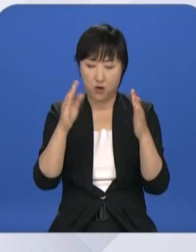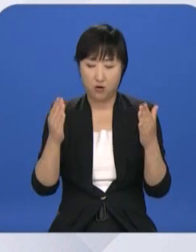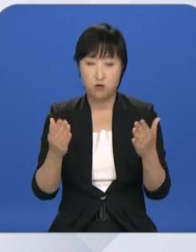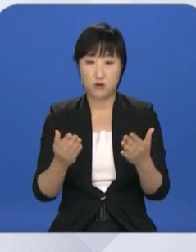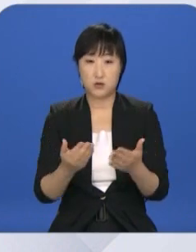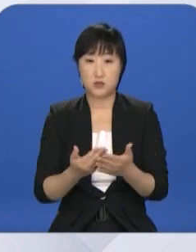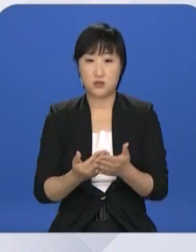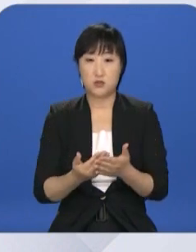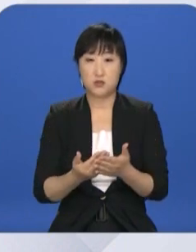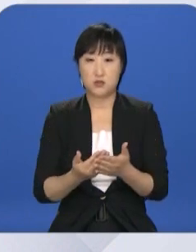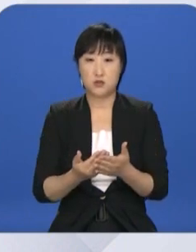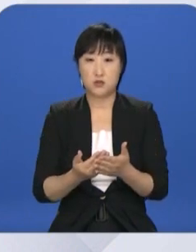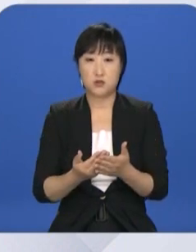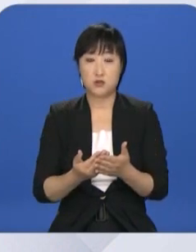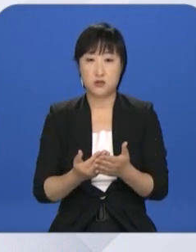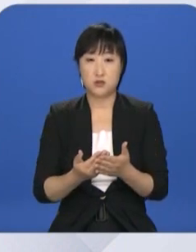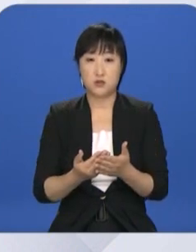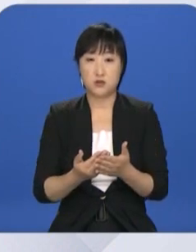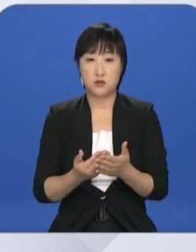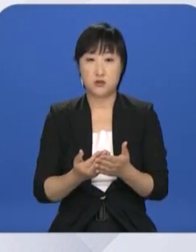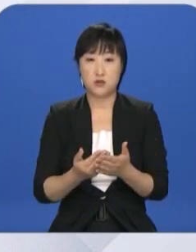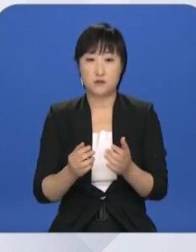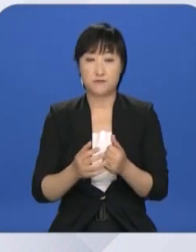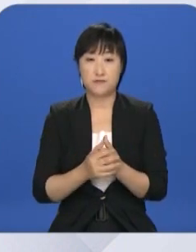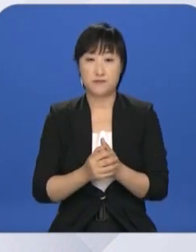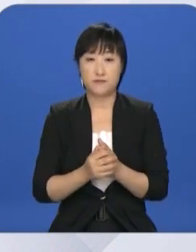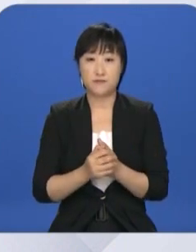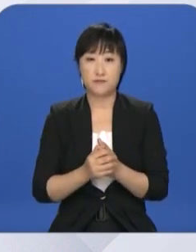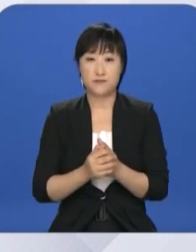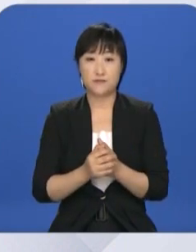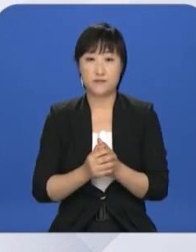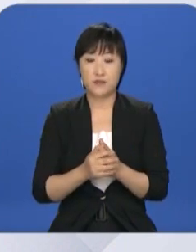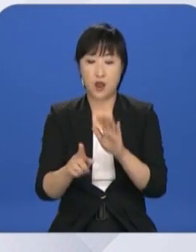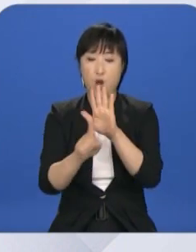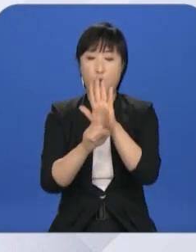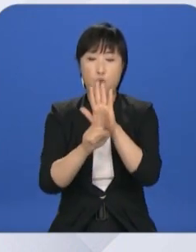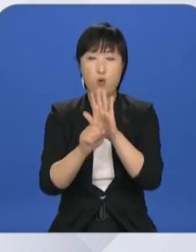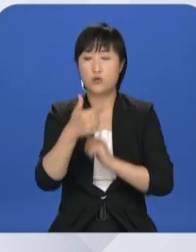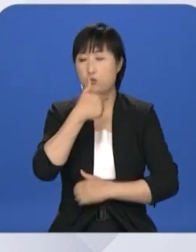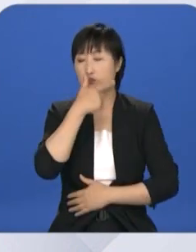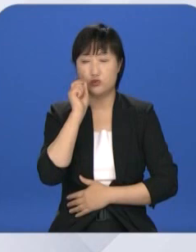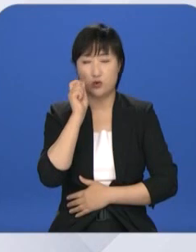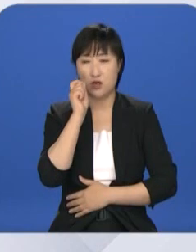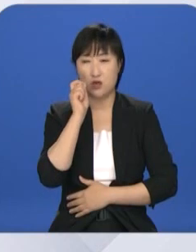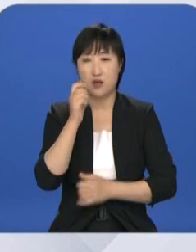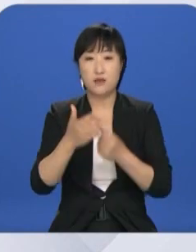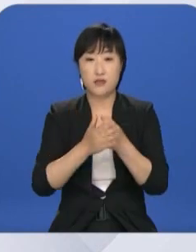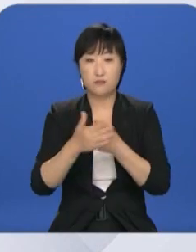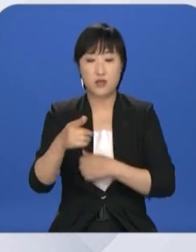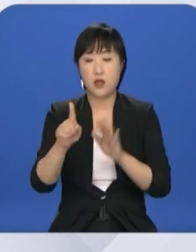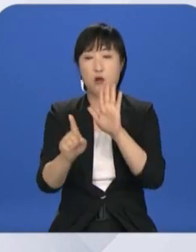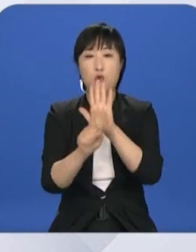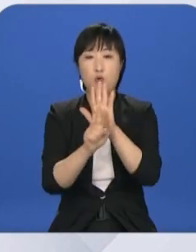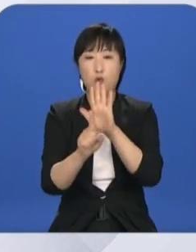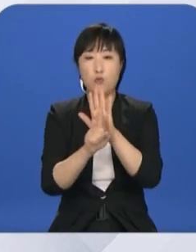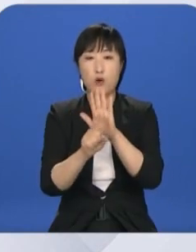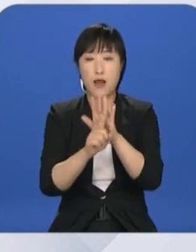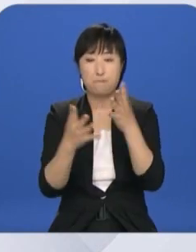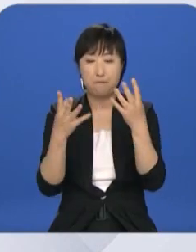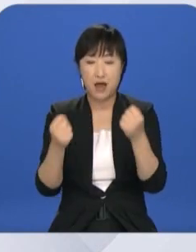전체적으로 이 홍보가 시원찮습니다. 그래서 홍보를 강화해가지고 진도가